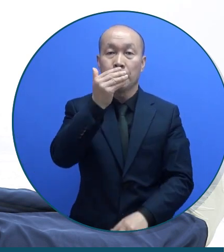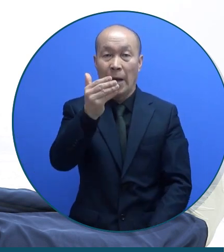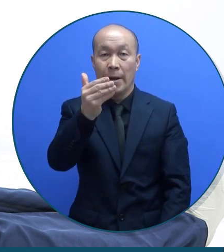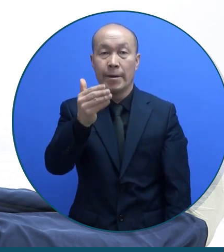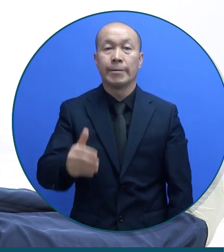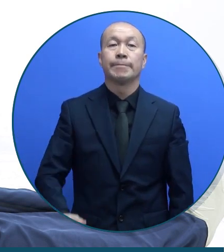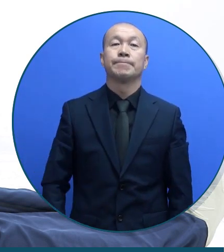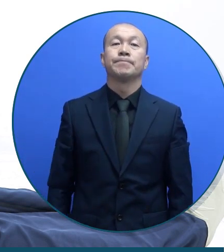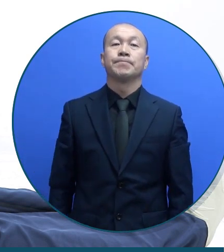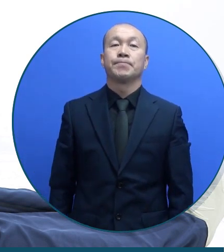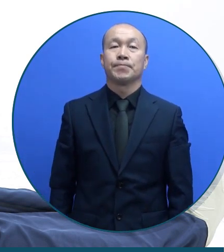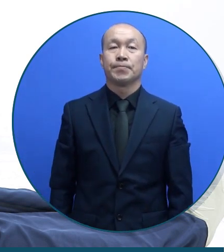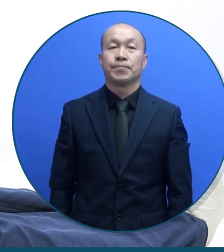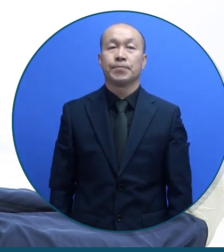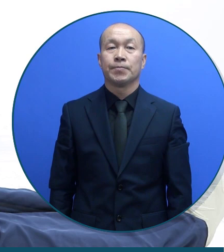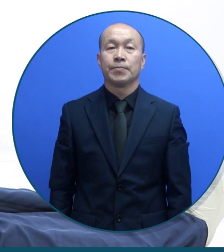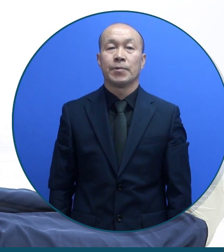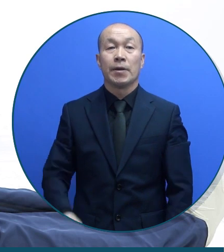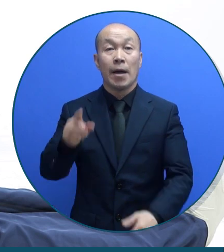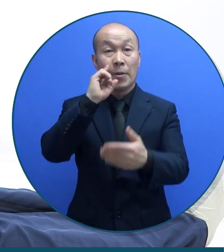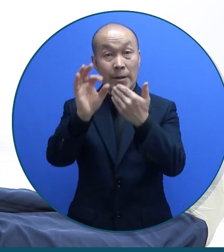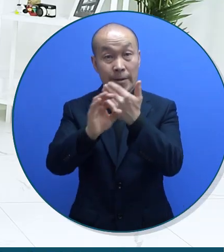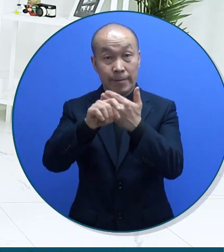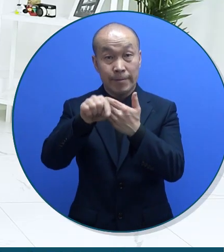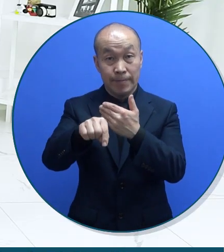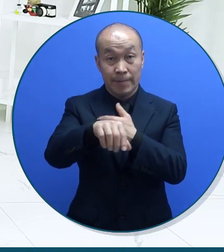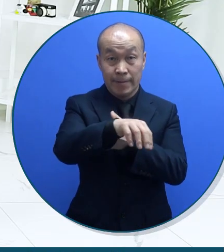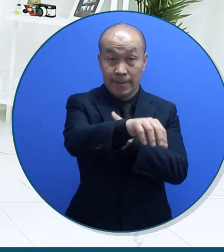다음번 박출을 만들어낼 수 있는 것입니다.